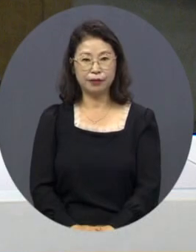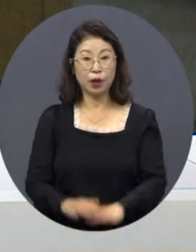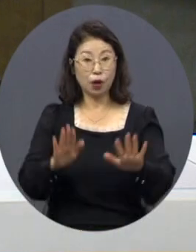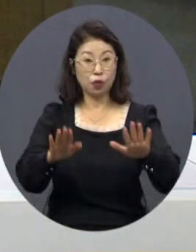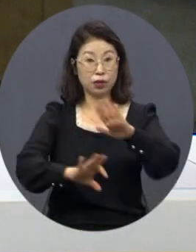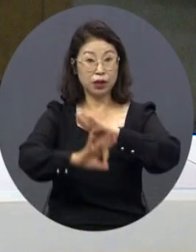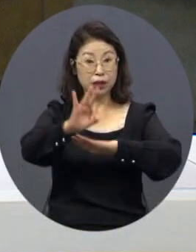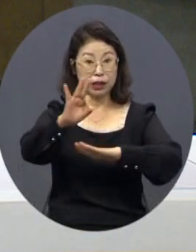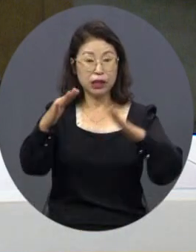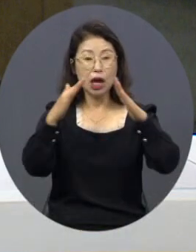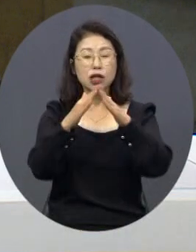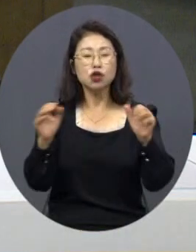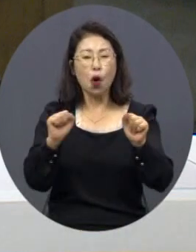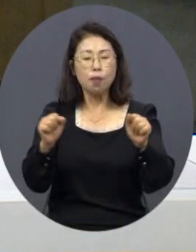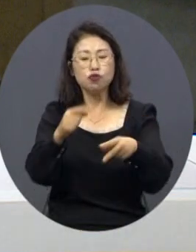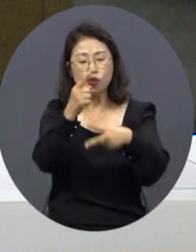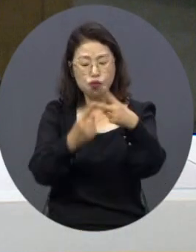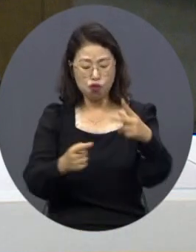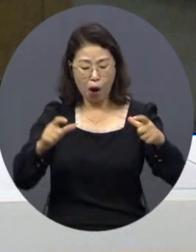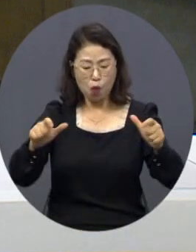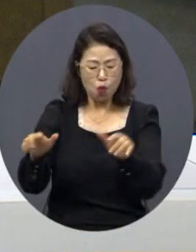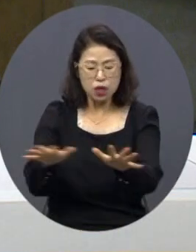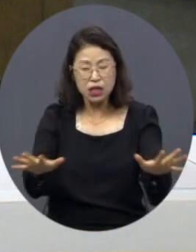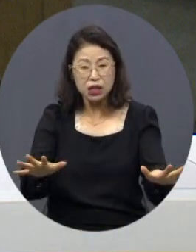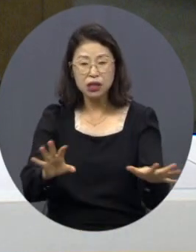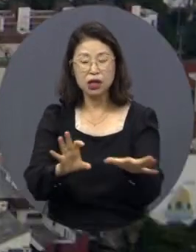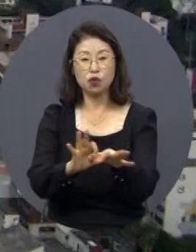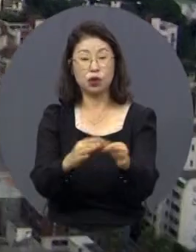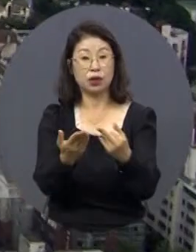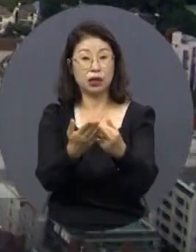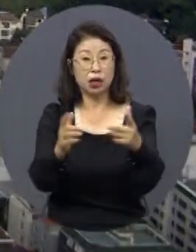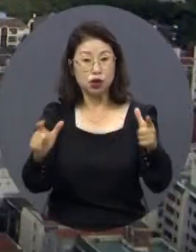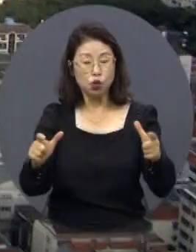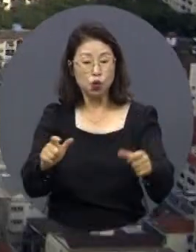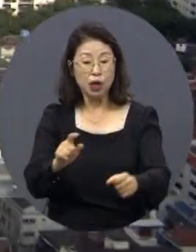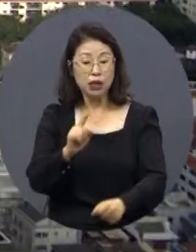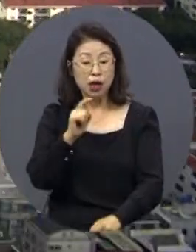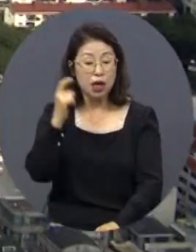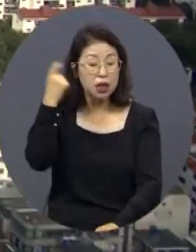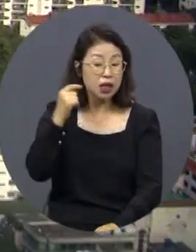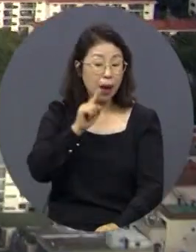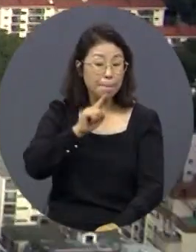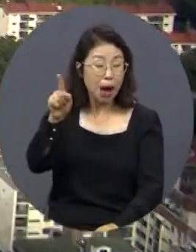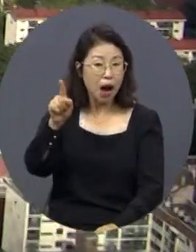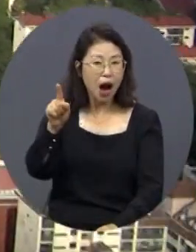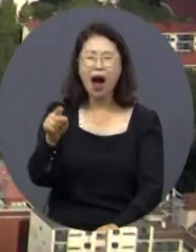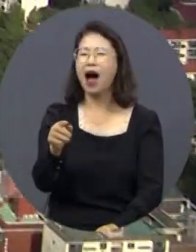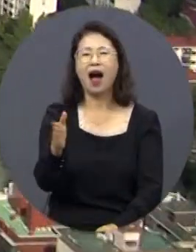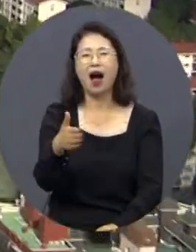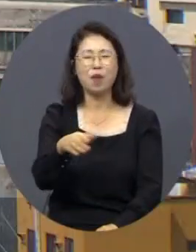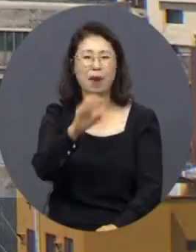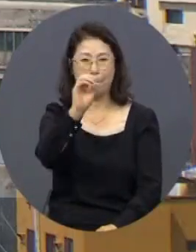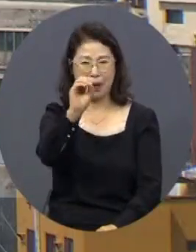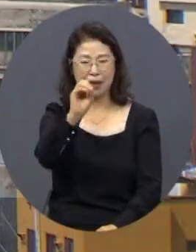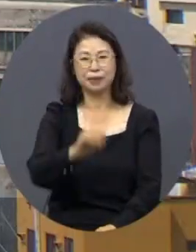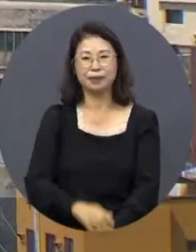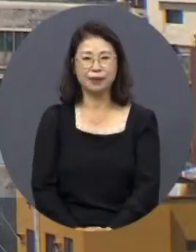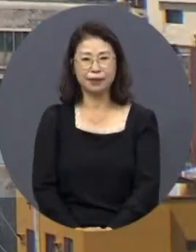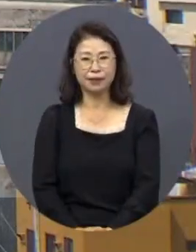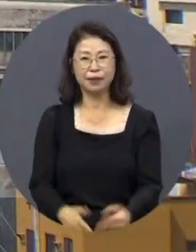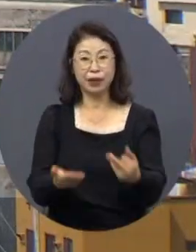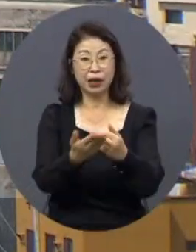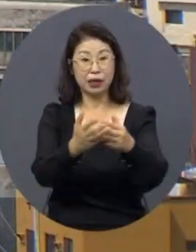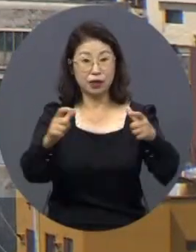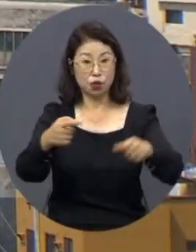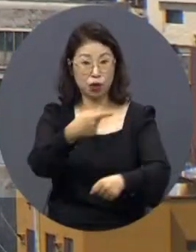오늘 아침 전북 부안에서 발생한 지진과 관련해 제주에서는 감지된 신고가 없는 것으로 짚게 됐습니다